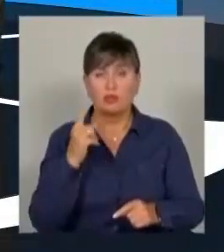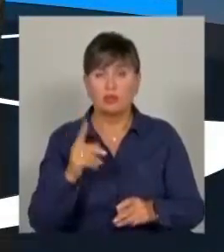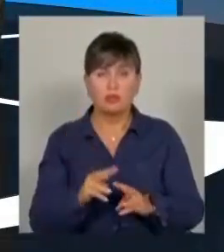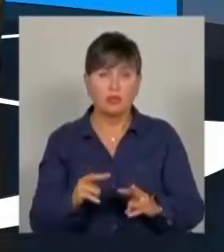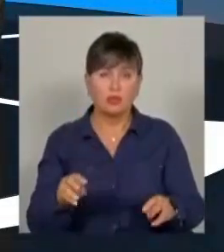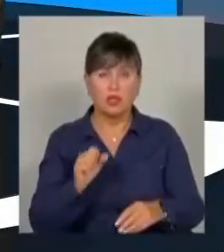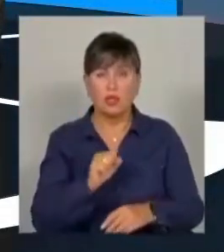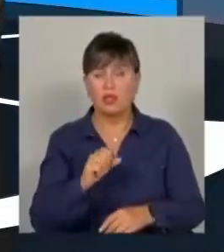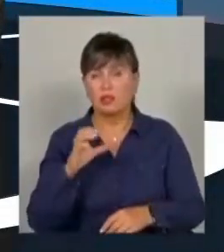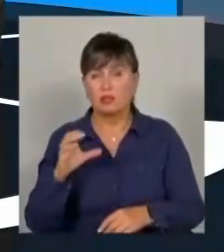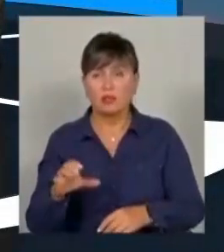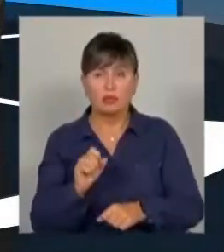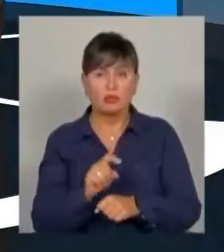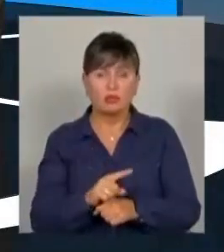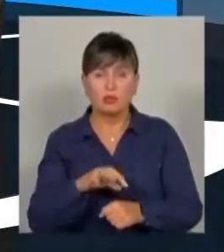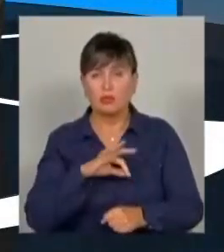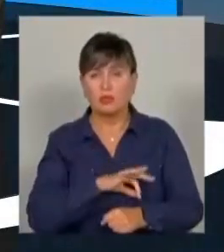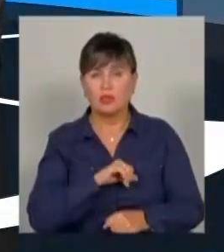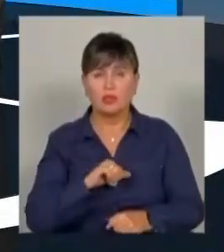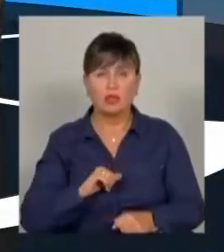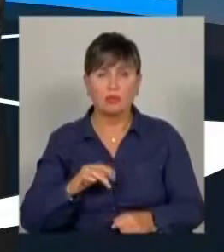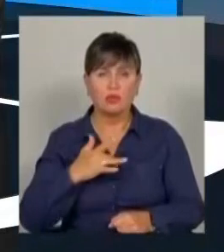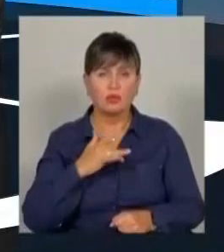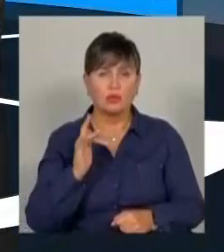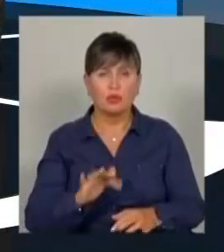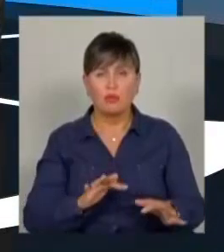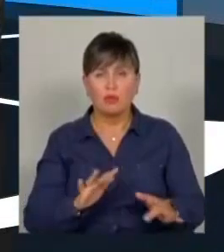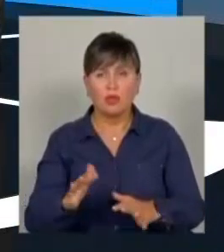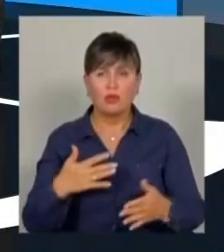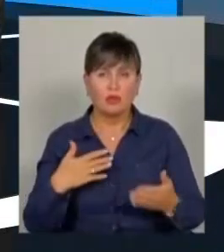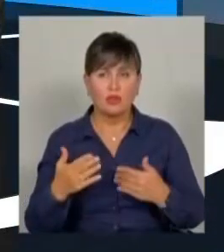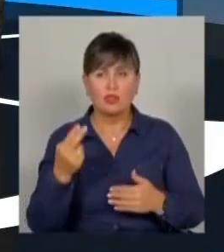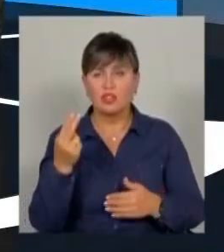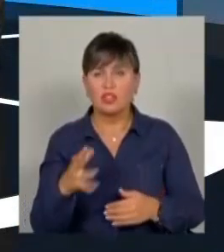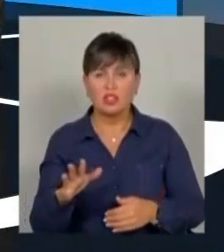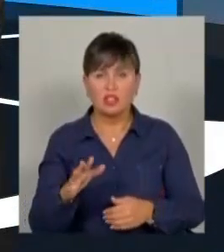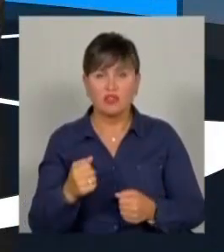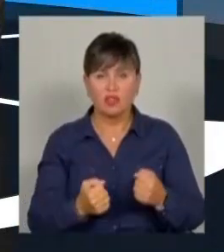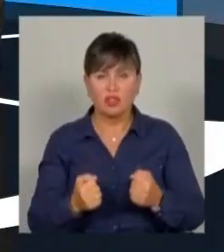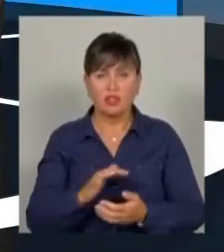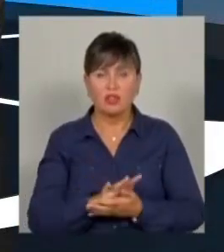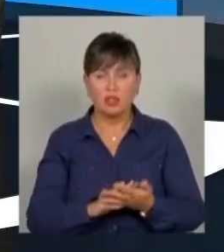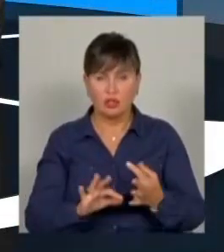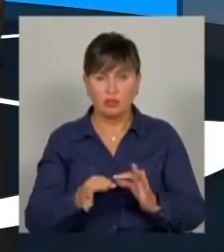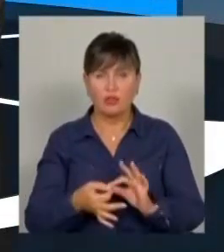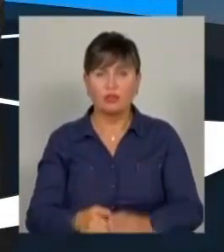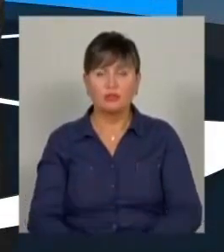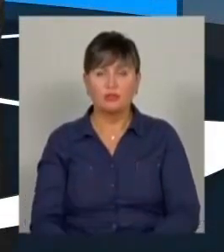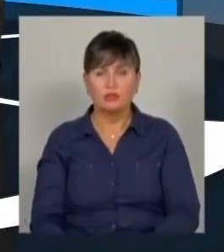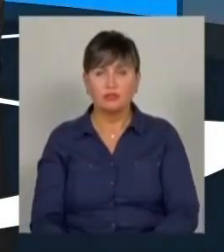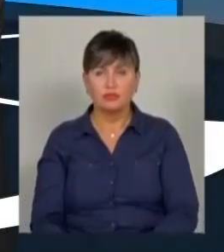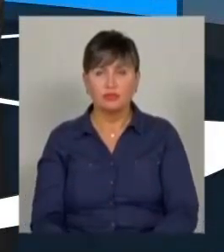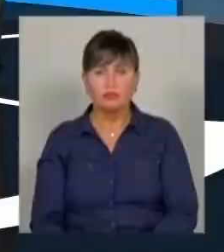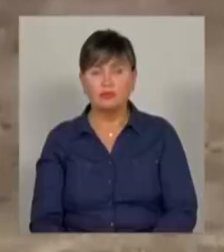премьер-министр Алихан Смаилов поручил применять самые строгие меры в отношении нетрезвых водителей. Далее Насипова расскажет